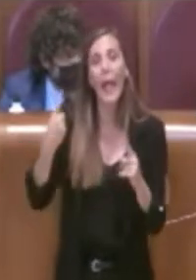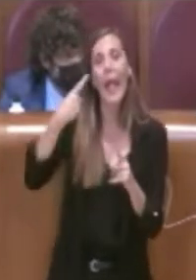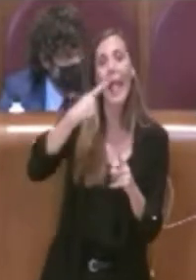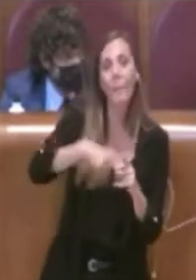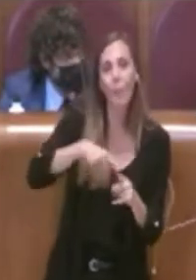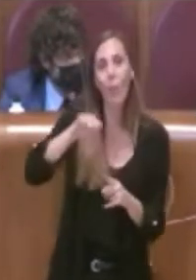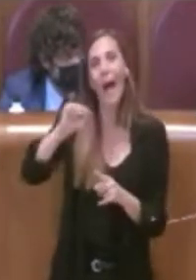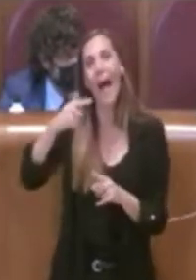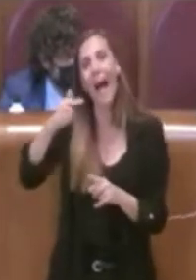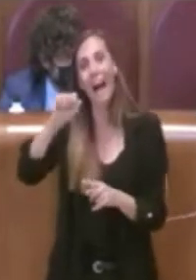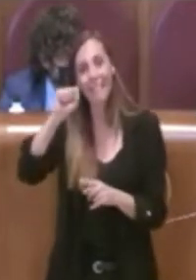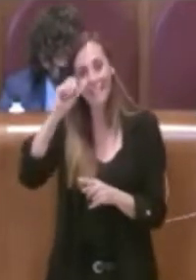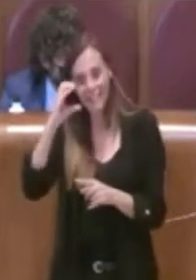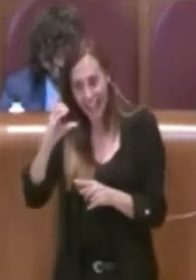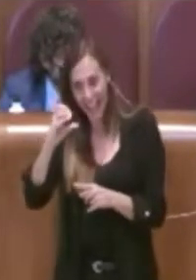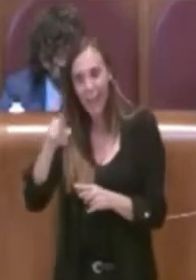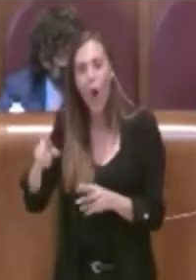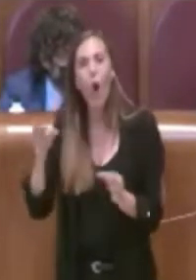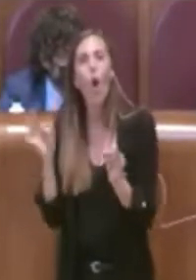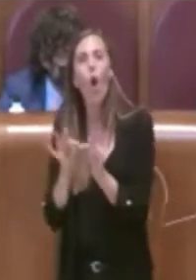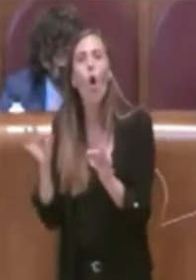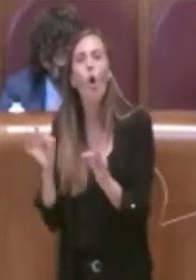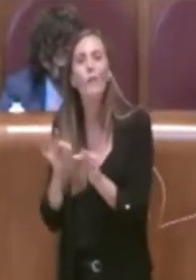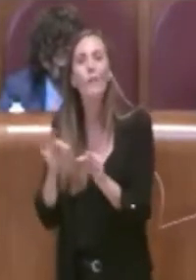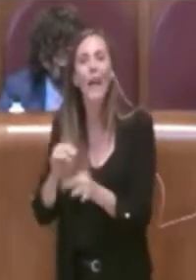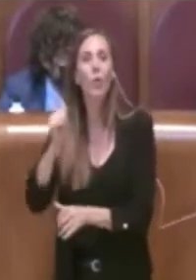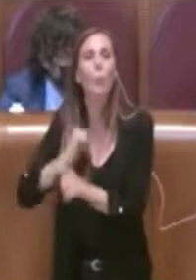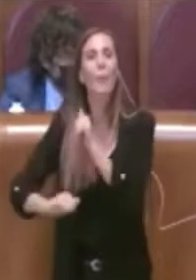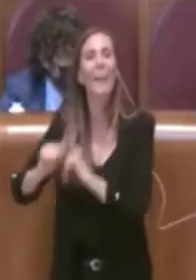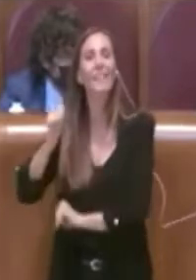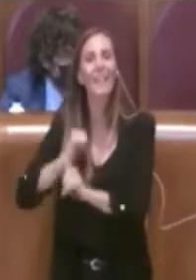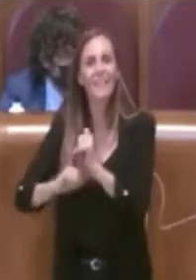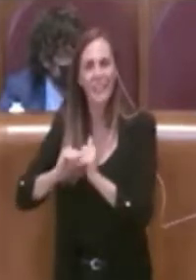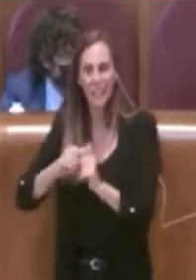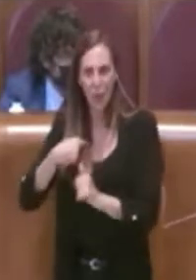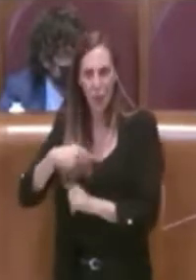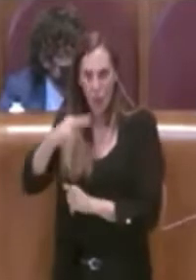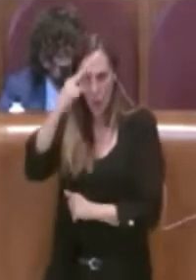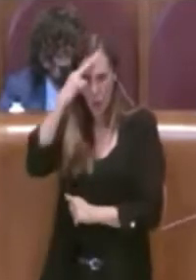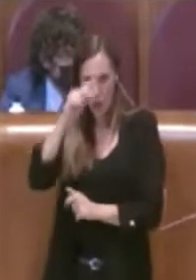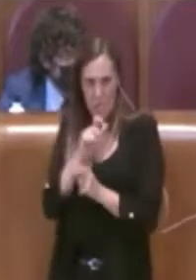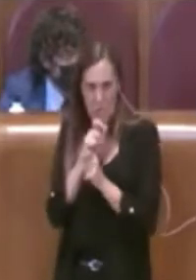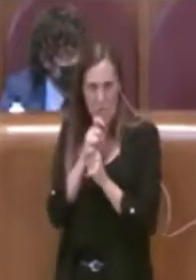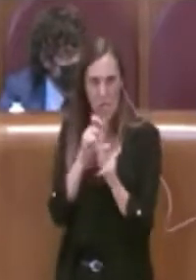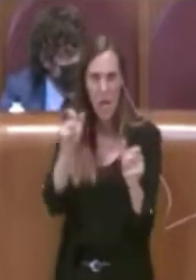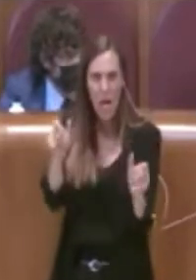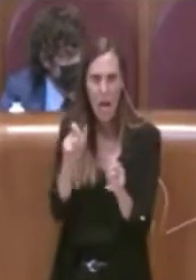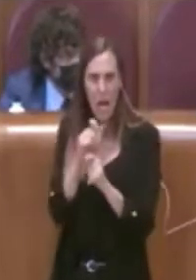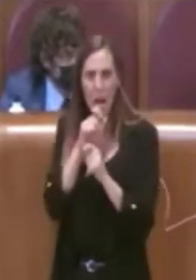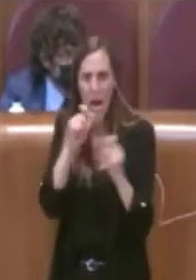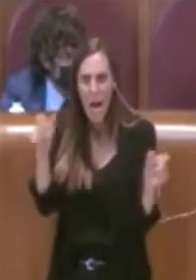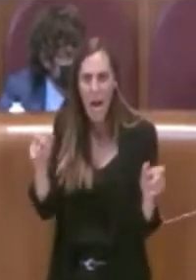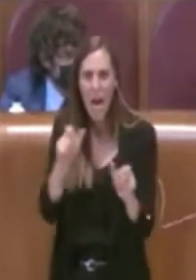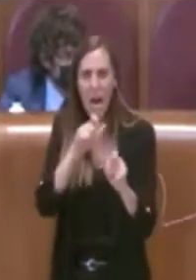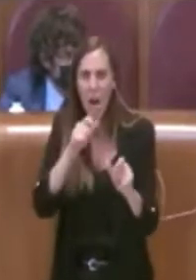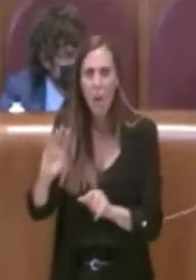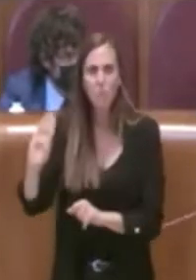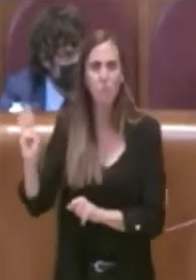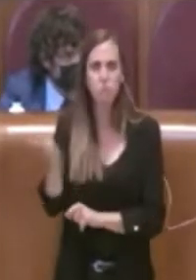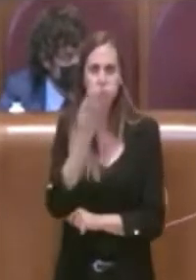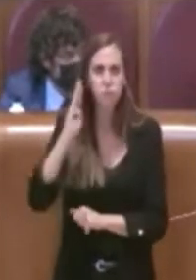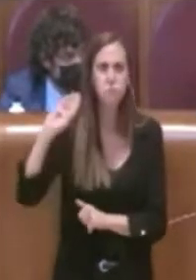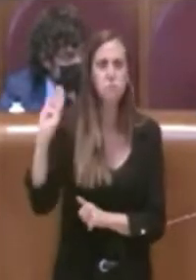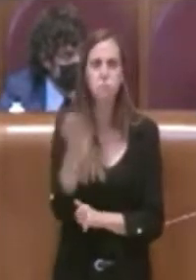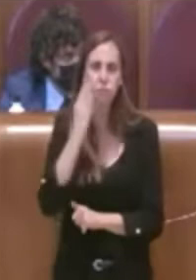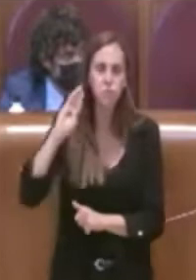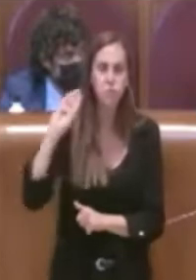continuità su atac e ricordo le urla in questa aula che ci dicevano in quel in quella in quell'occasione che volevamo privatizzare